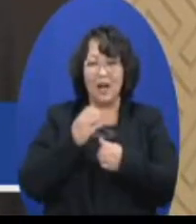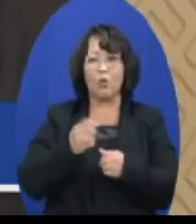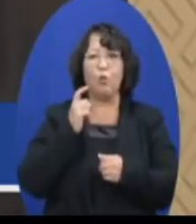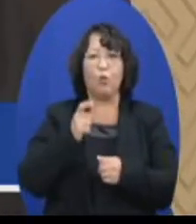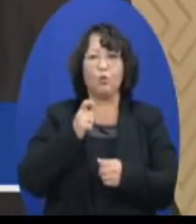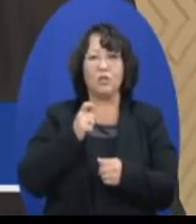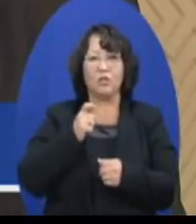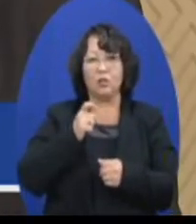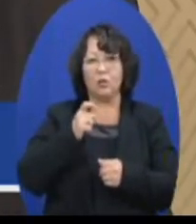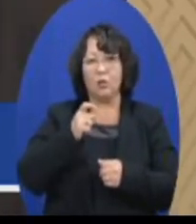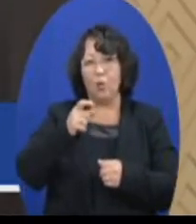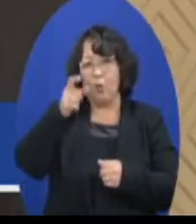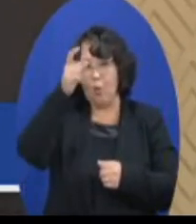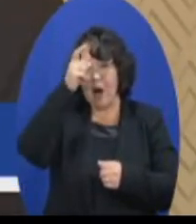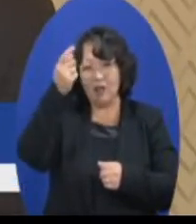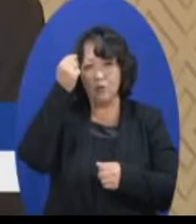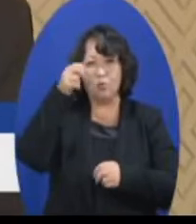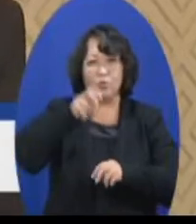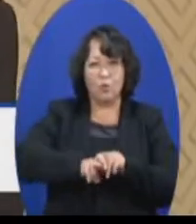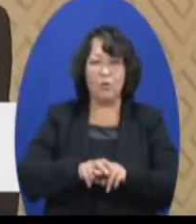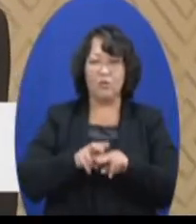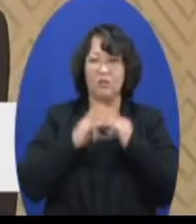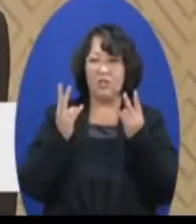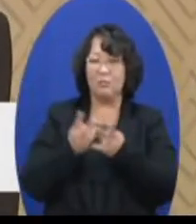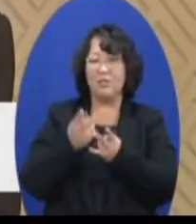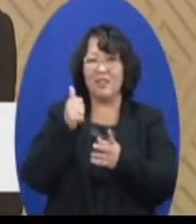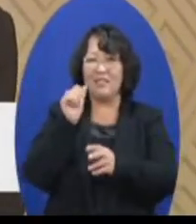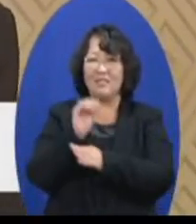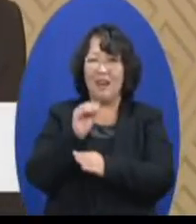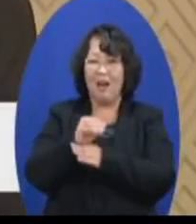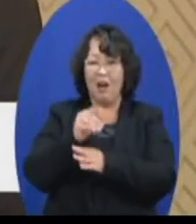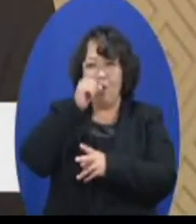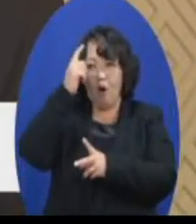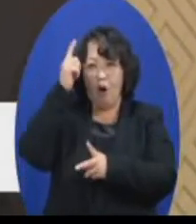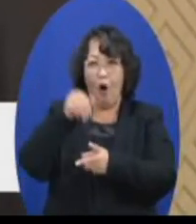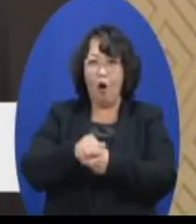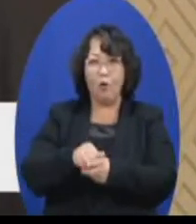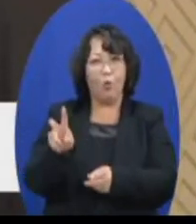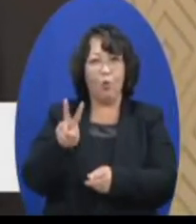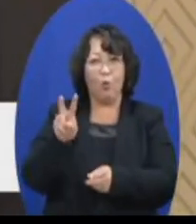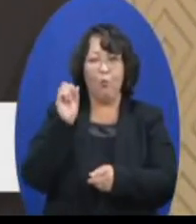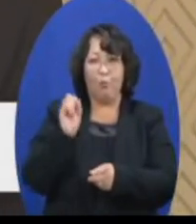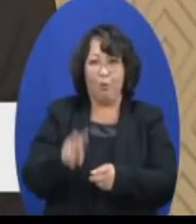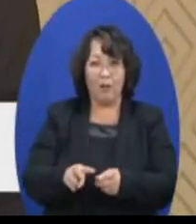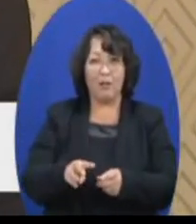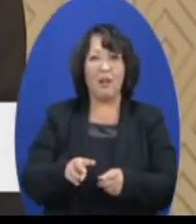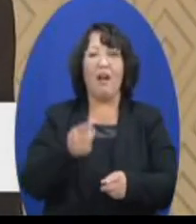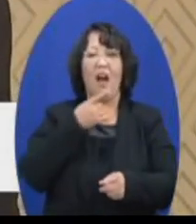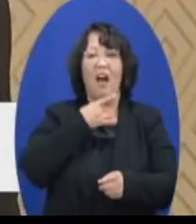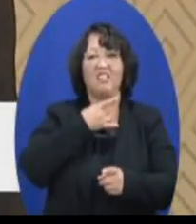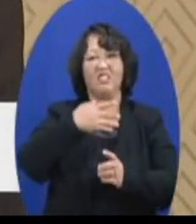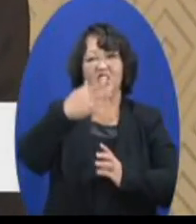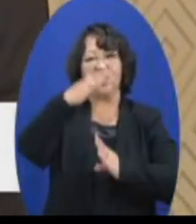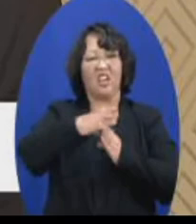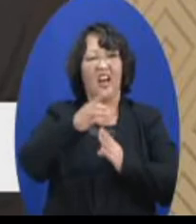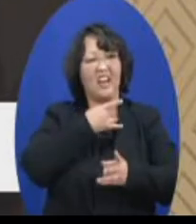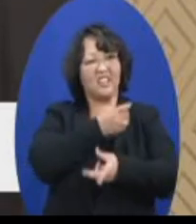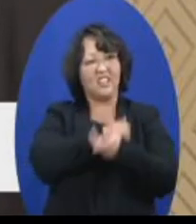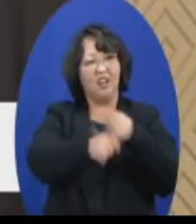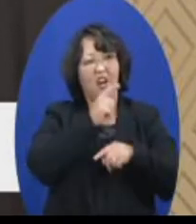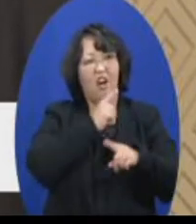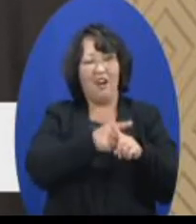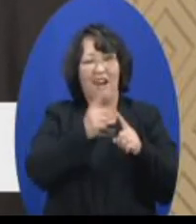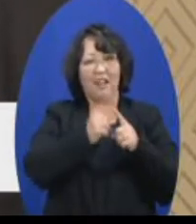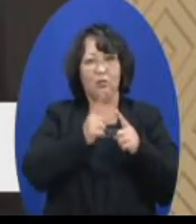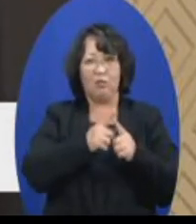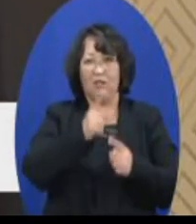оруулах энэ нийгмийн соён гэрэлэх ажилтай хослохгүйгээр энэ одоо хүний оюун санаанд өөрчлөлт хийхгүйгээр дан ганц одоо архийг хорж цагдаж